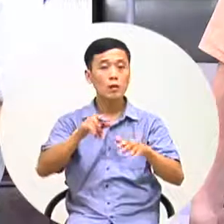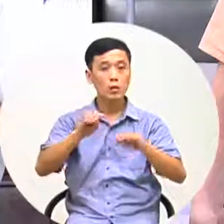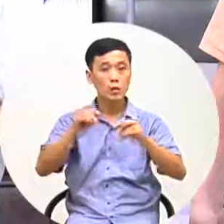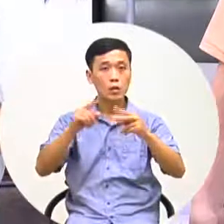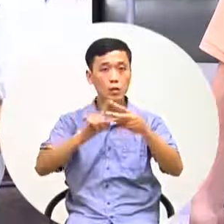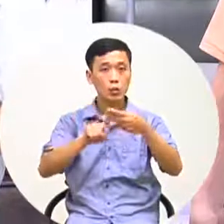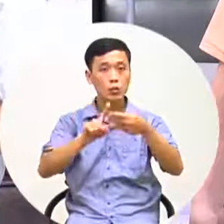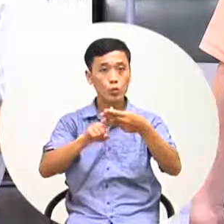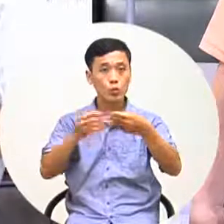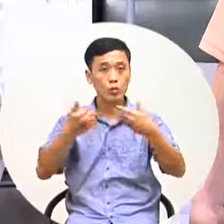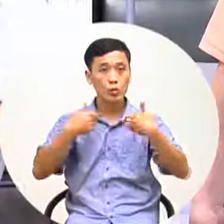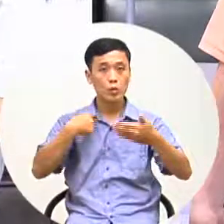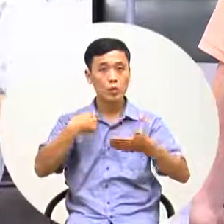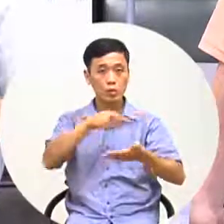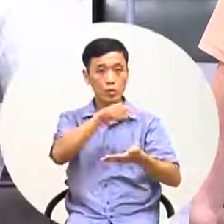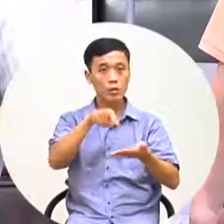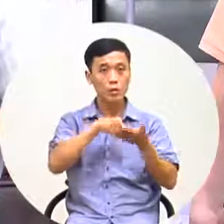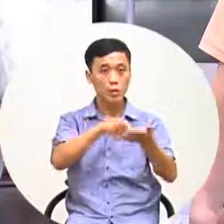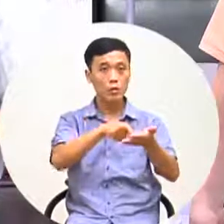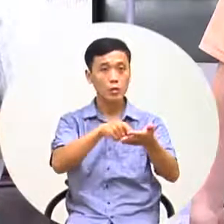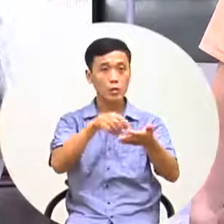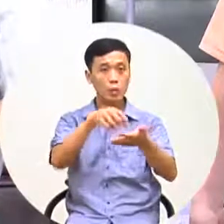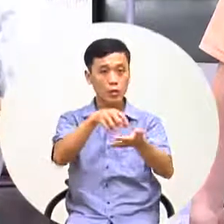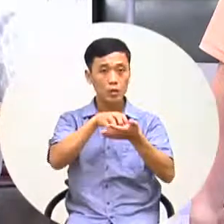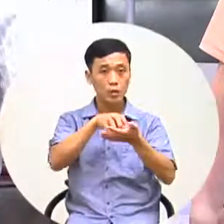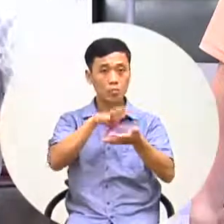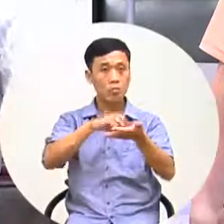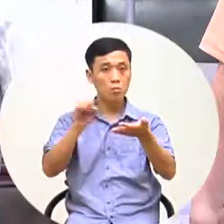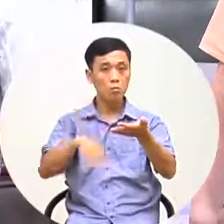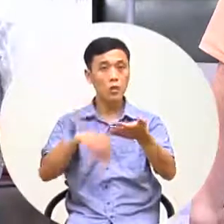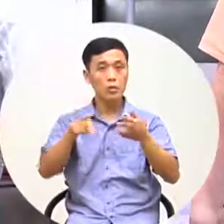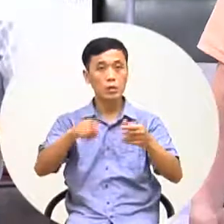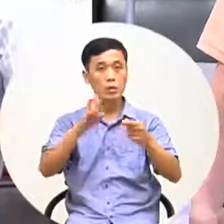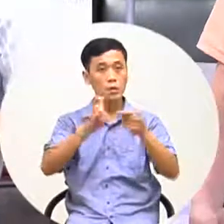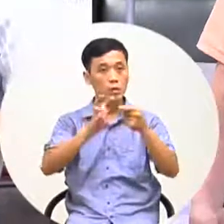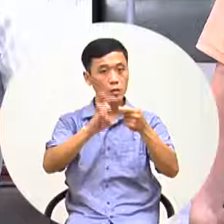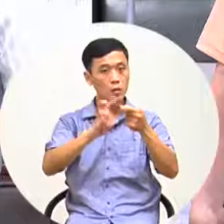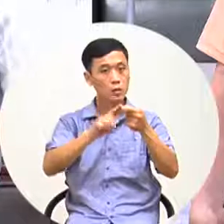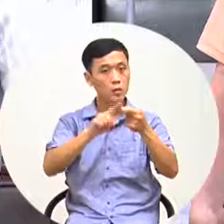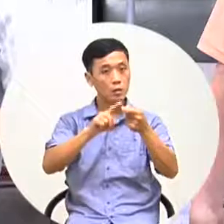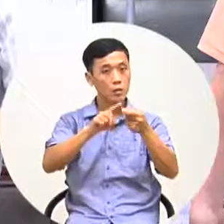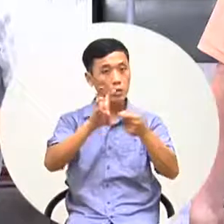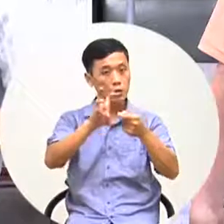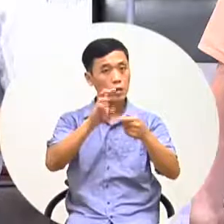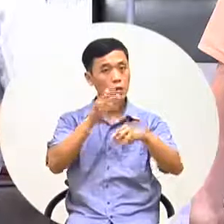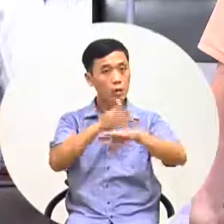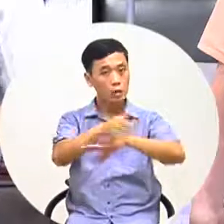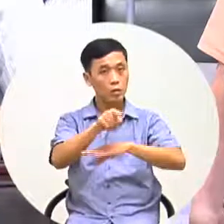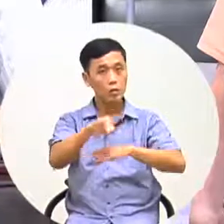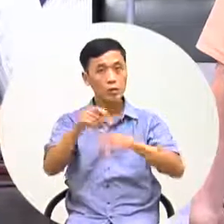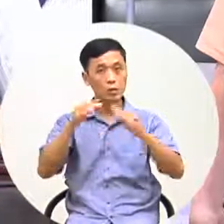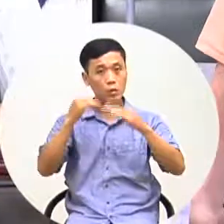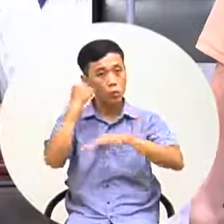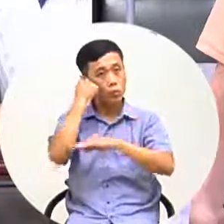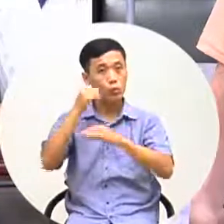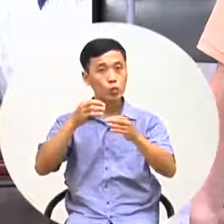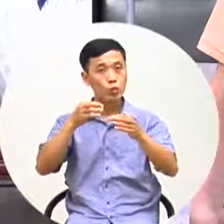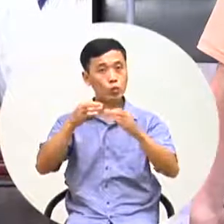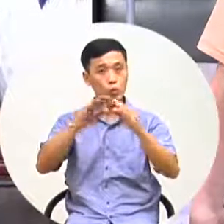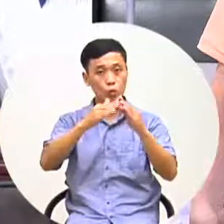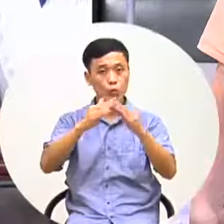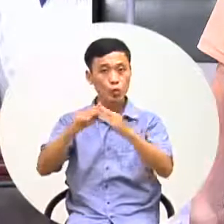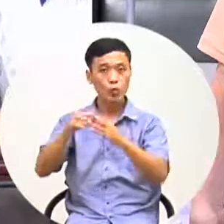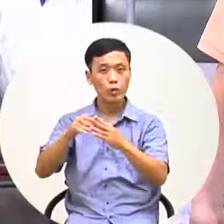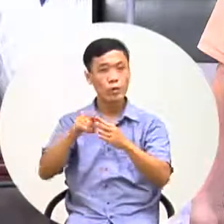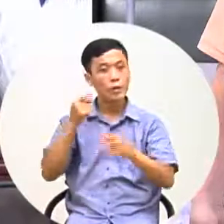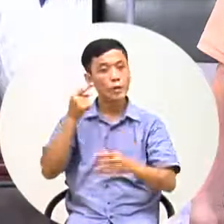使用执照，但是阮相信，迄是经过30几栋，对遐住户来讲是一个叫做相对的无辜啦吼，善意的第三者啦，啊，